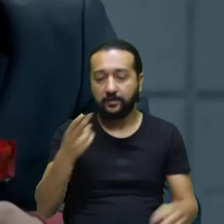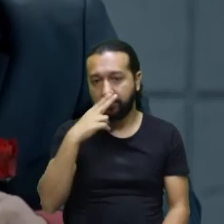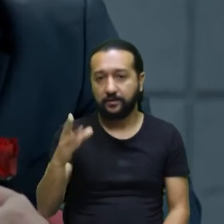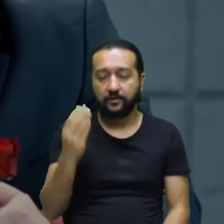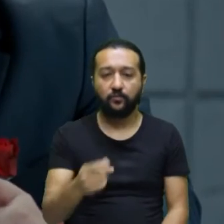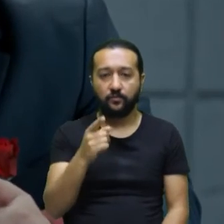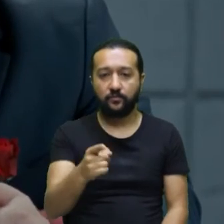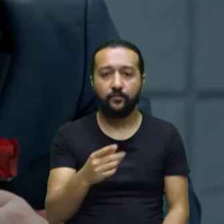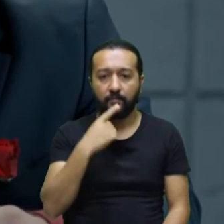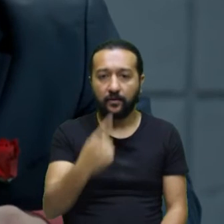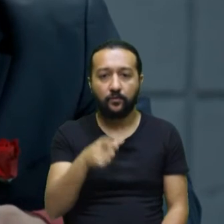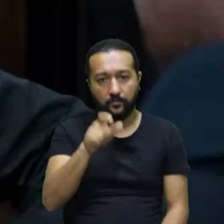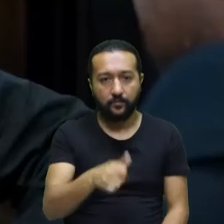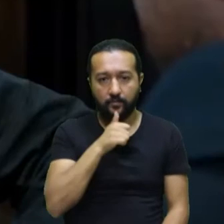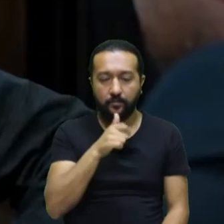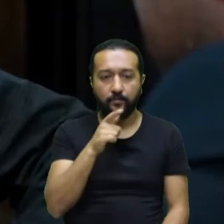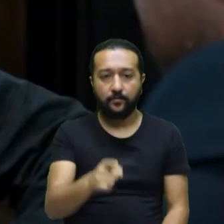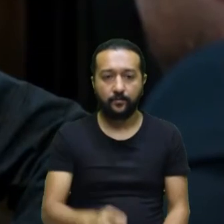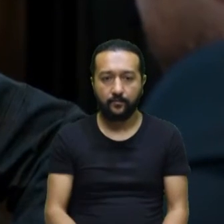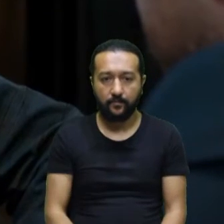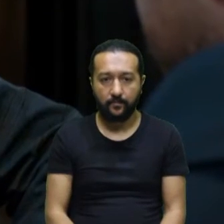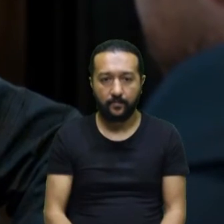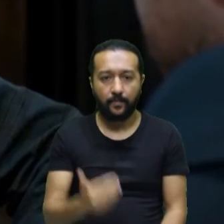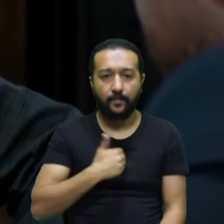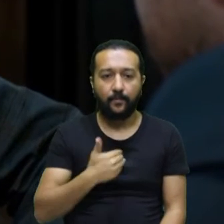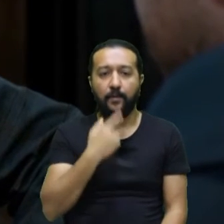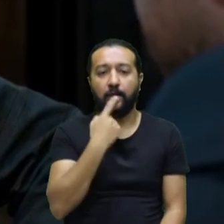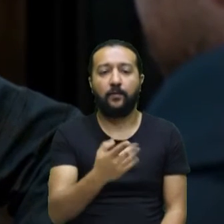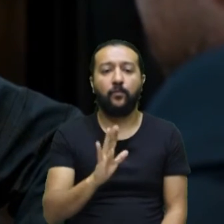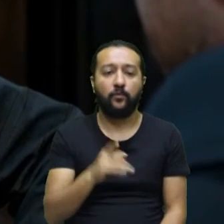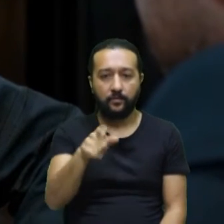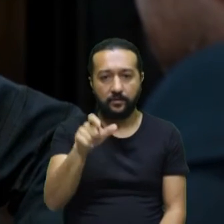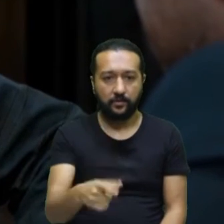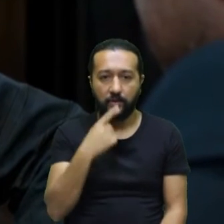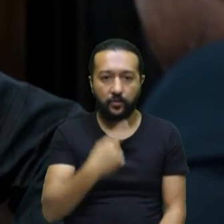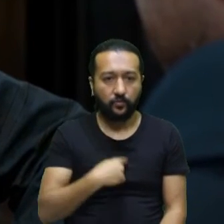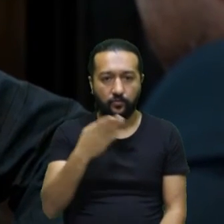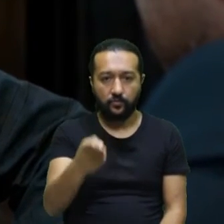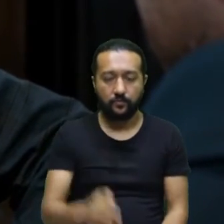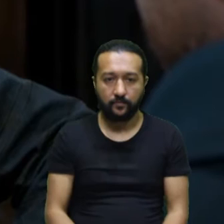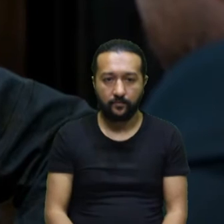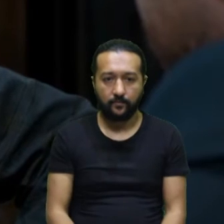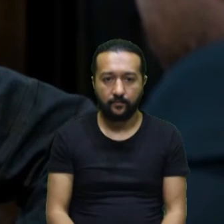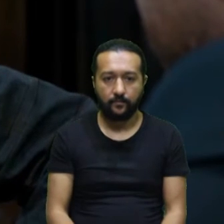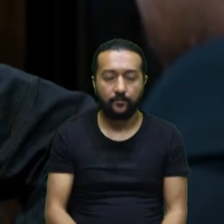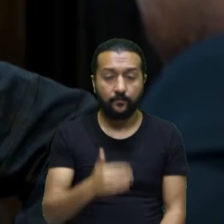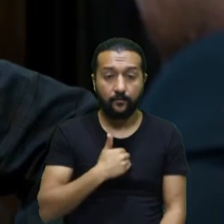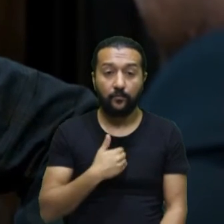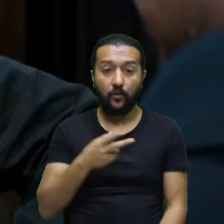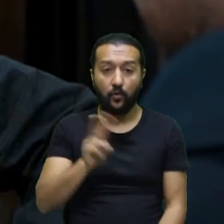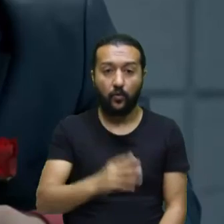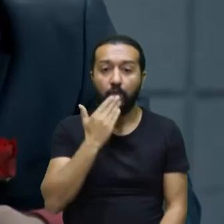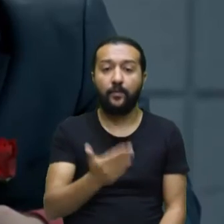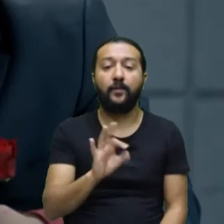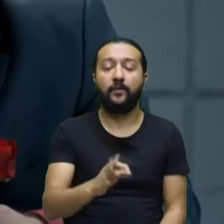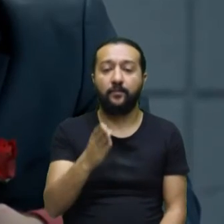sayıyorsun. Ne diyorsun sen Süha Baba? Ben demiyorum. Sen diyorsun. Ben de ölüyüm demedin